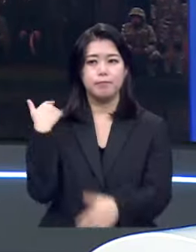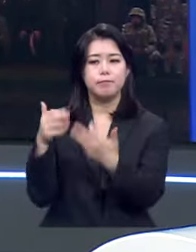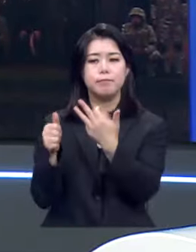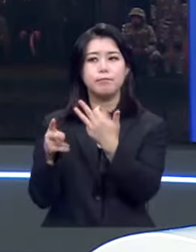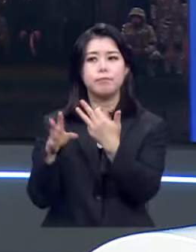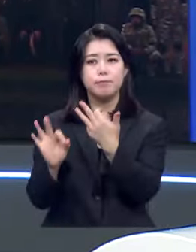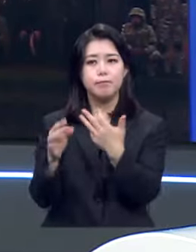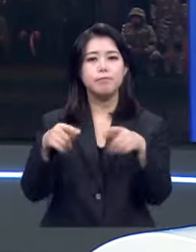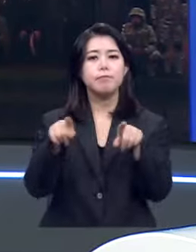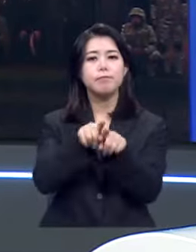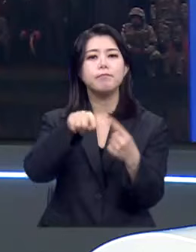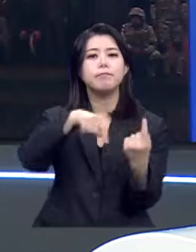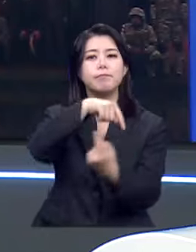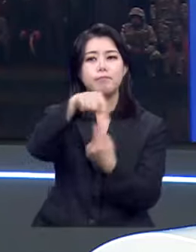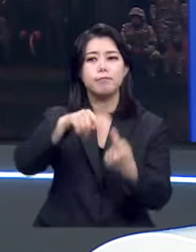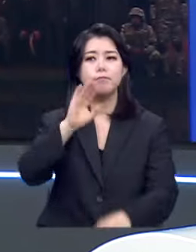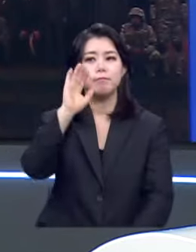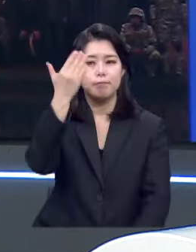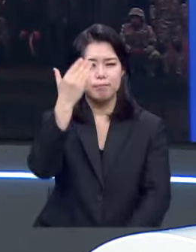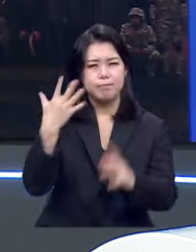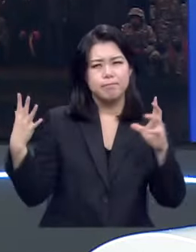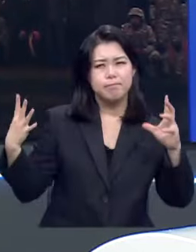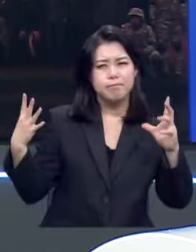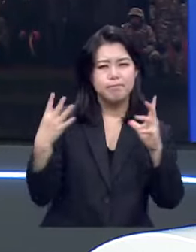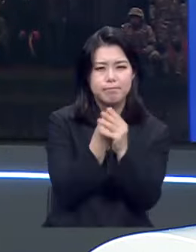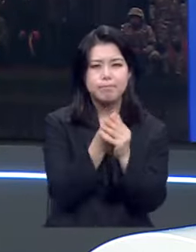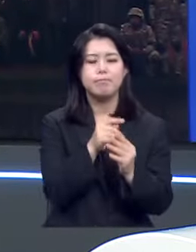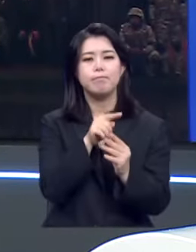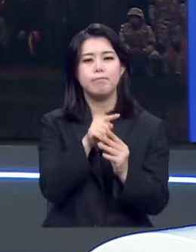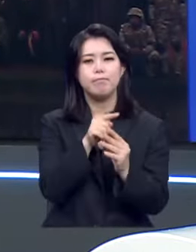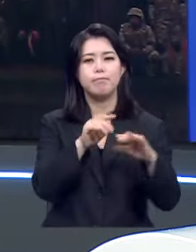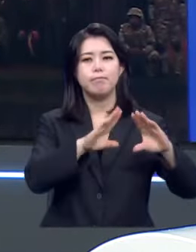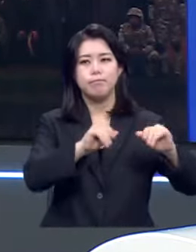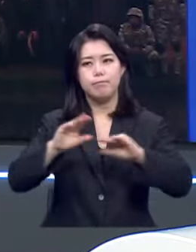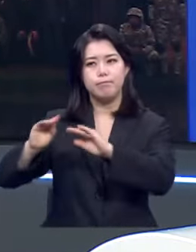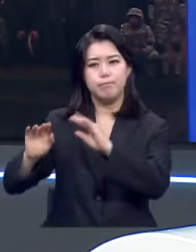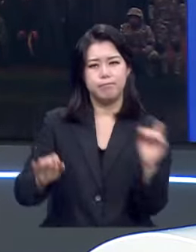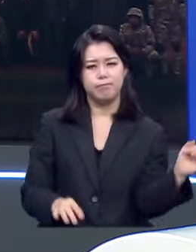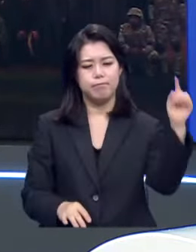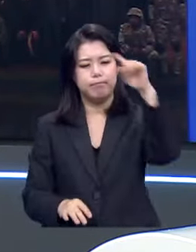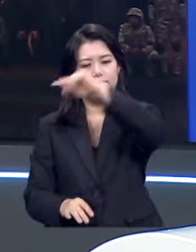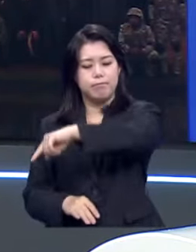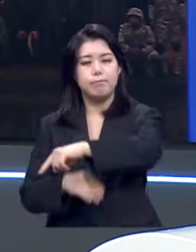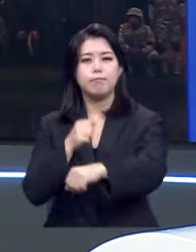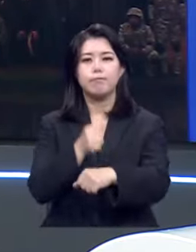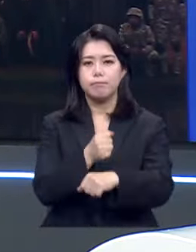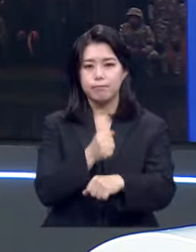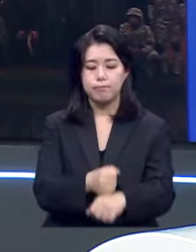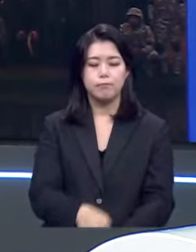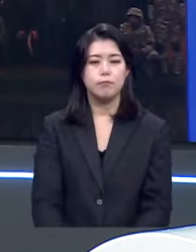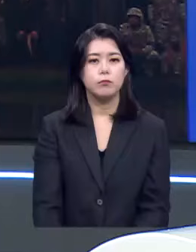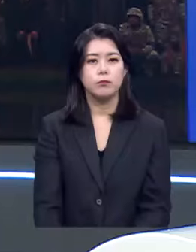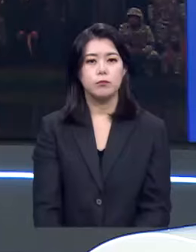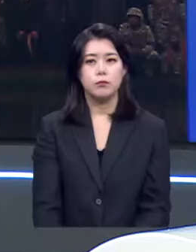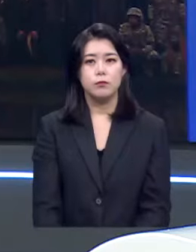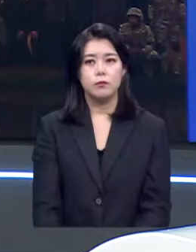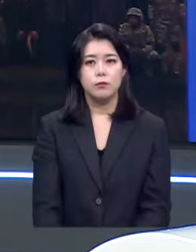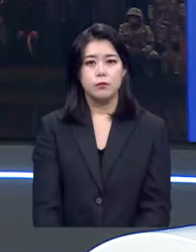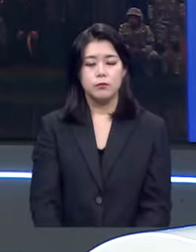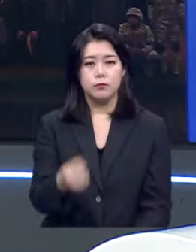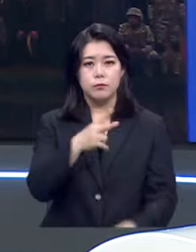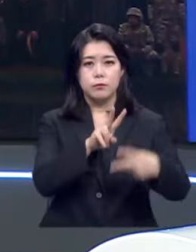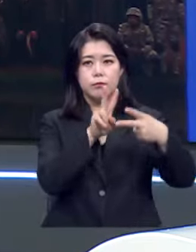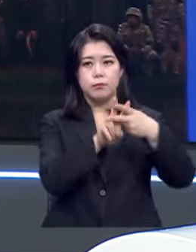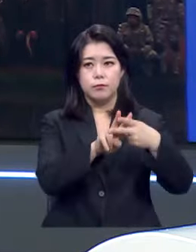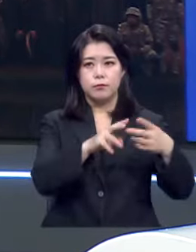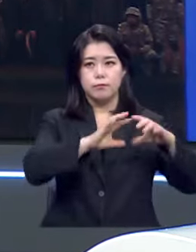18년과 함께 운영하게 될 최종 완결판 대륙관 탄도 미사일이다 얘기를 했습니다 그러면서